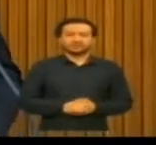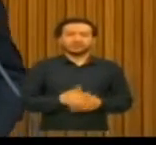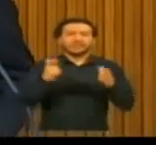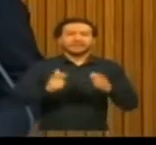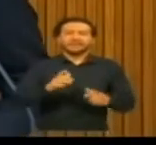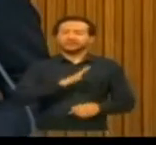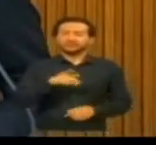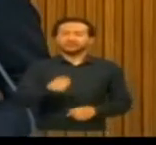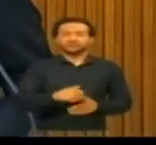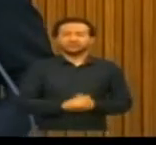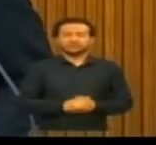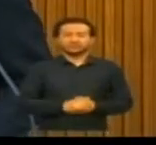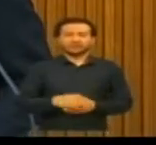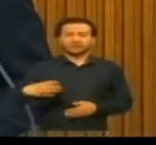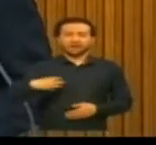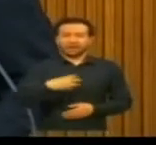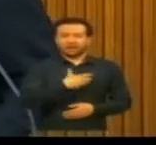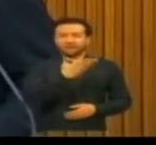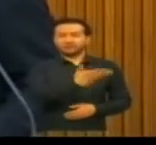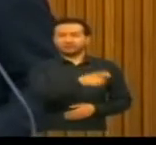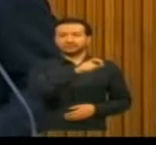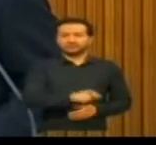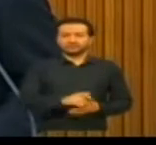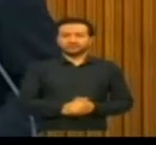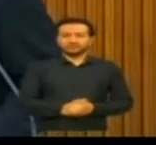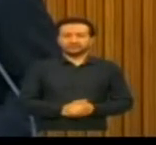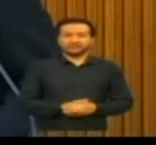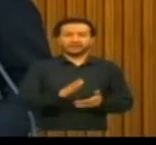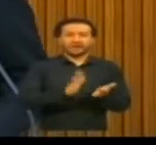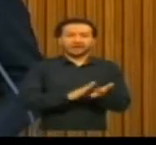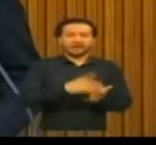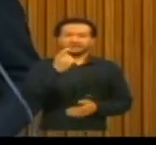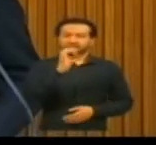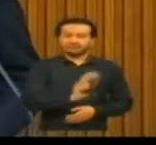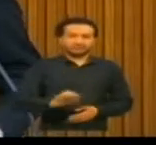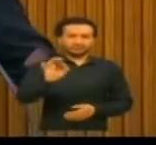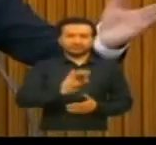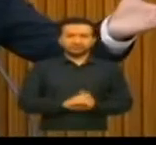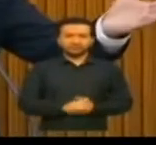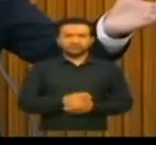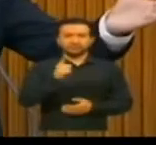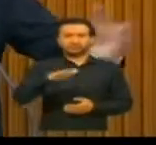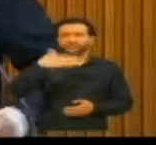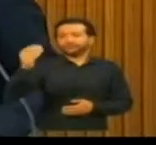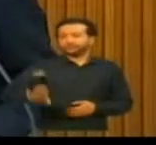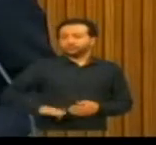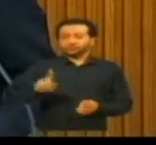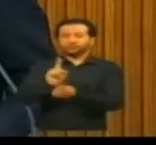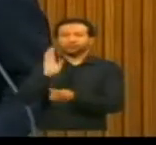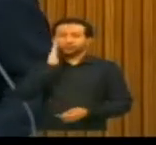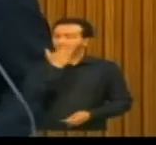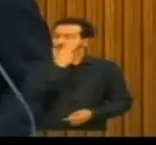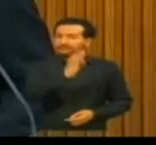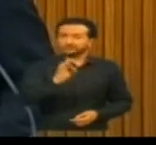Nerede vardır bu? Anne bu ya, anne. Eline silah almadı. Bir başka çocuğu dövmedi.